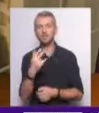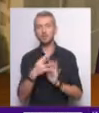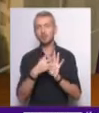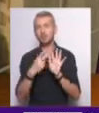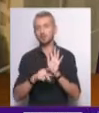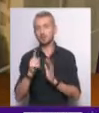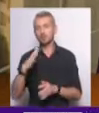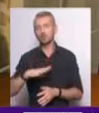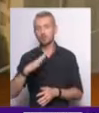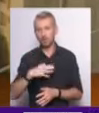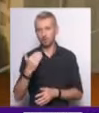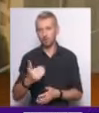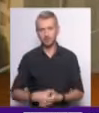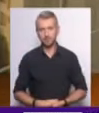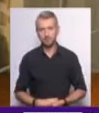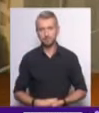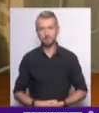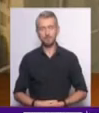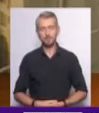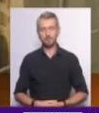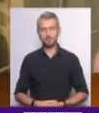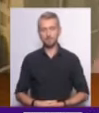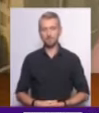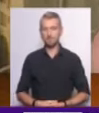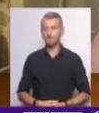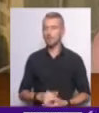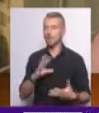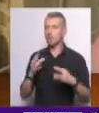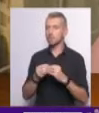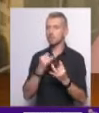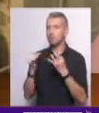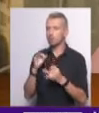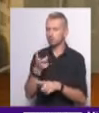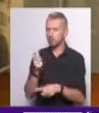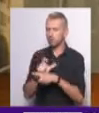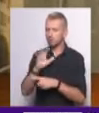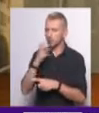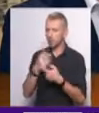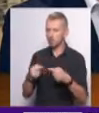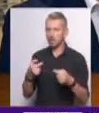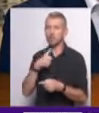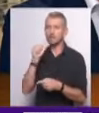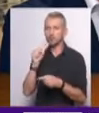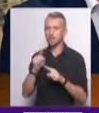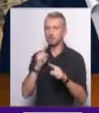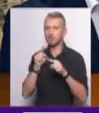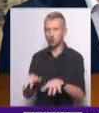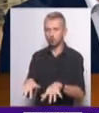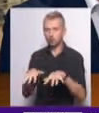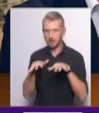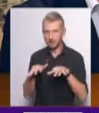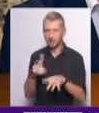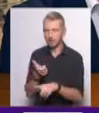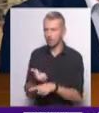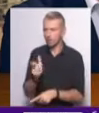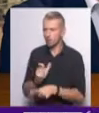223-09-71. Ми чекаємо всіх ваших дзвінків. Долучайтеся. Отже, пане Володимире, поговоримо про більш серйозні речі. Вчора на пленарному засіданні